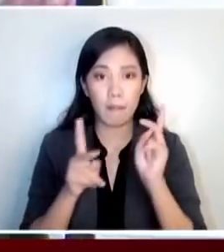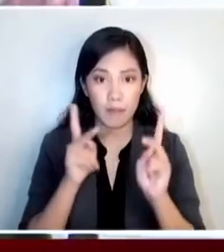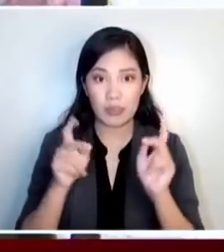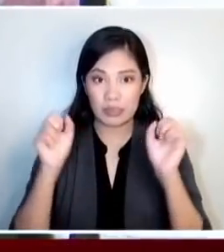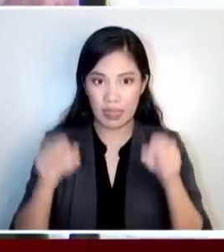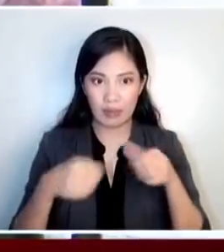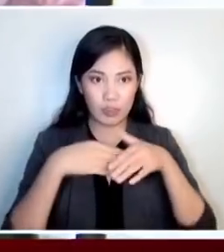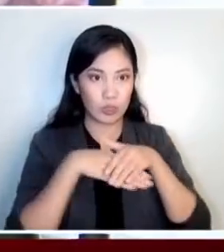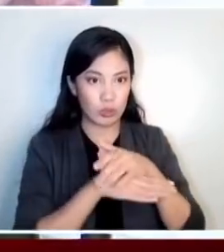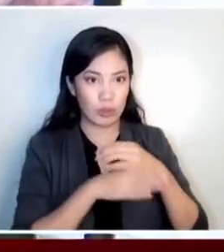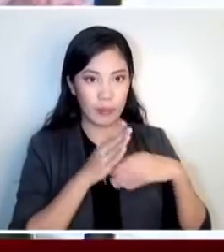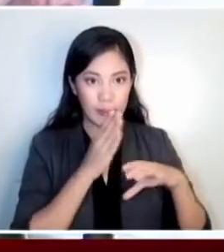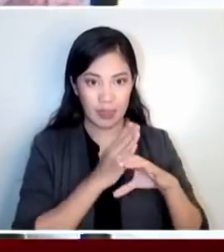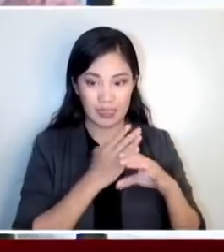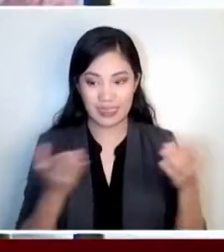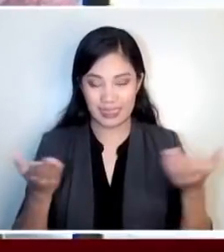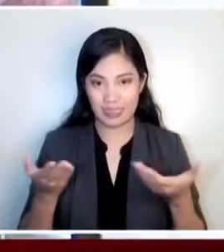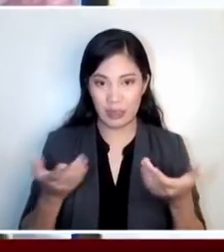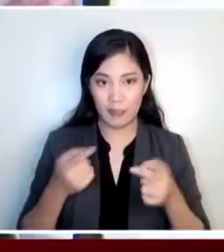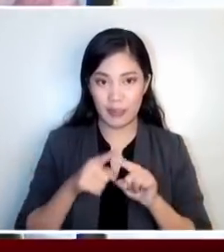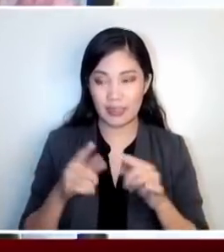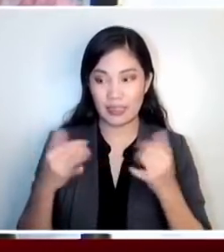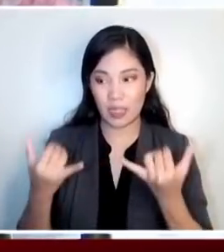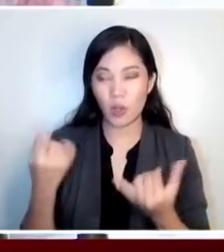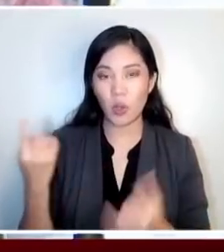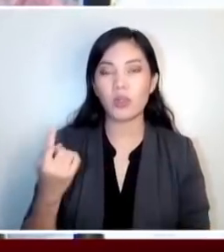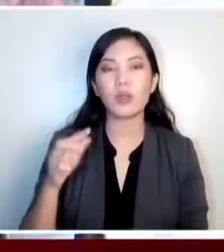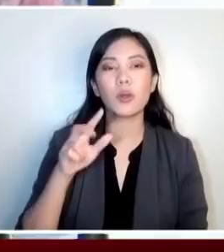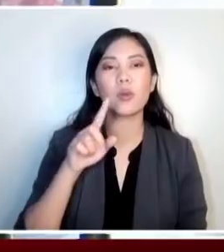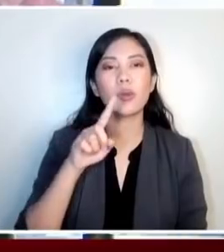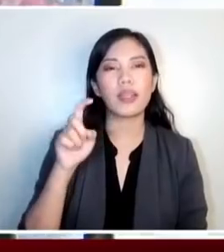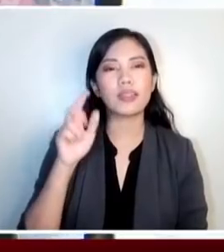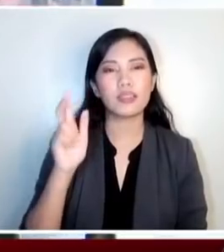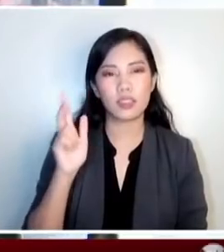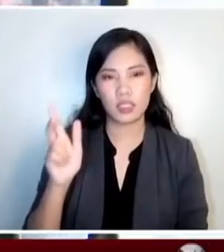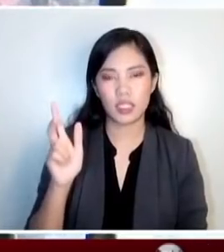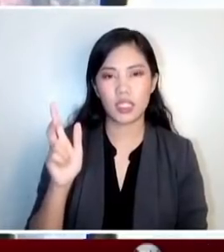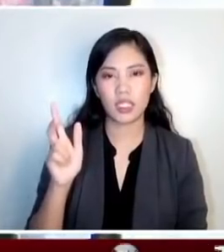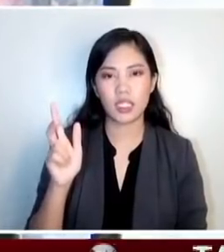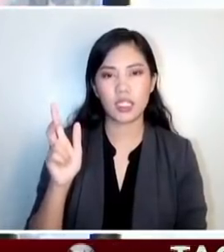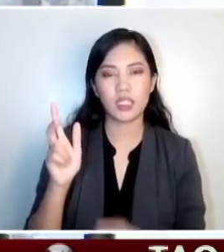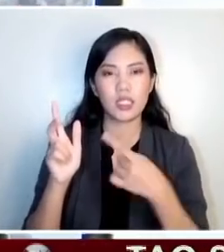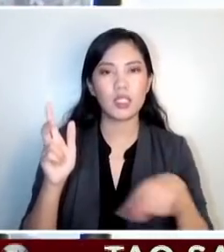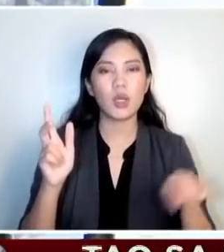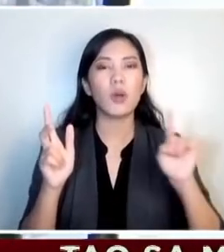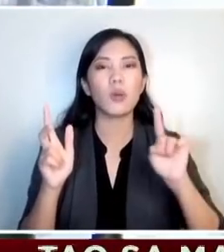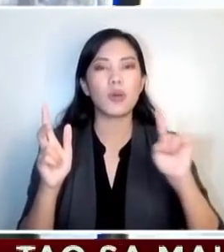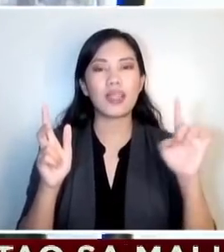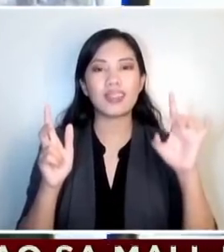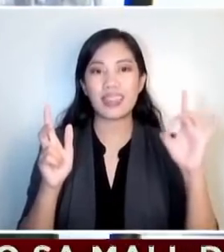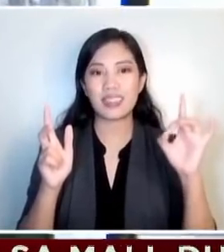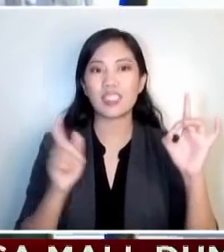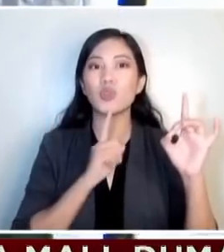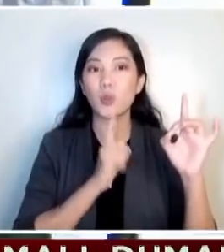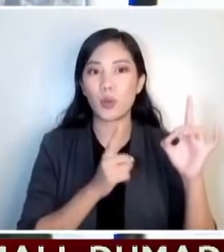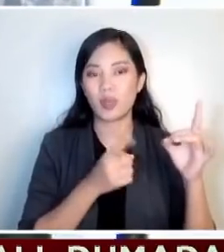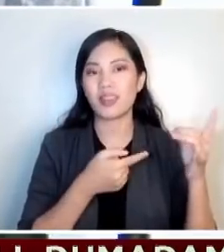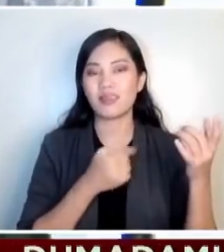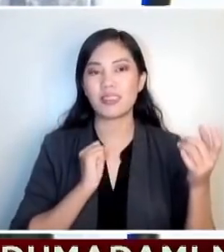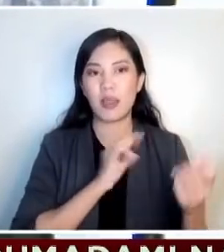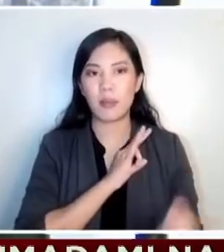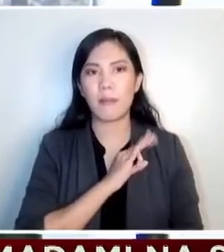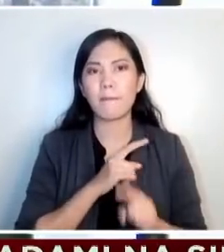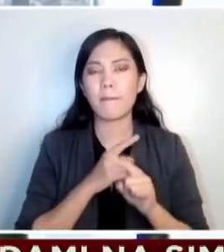bus kada araw, pero ngayon 130 lang sa humigit kumulang 180 PSC employees ang babakunahan dahil ayon kay